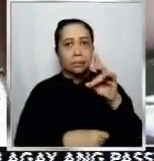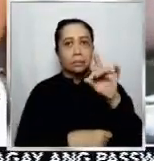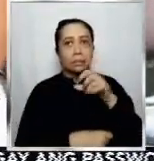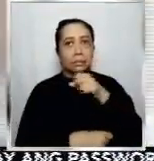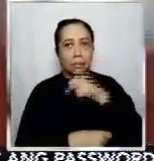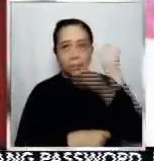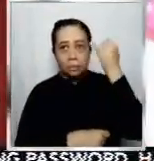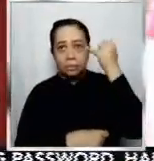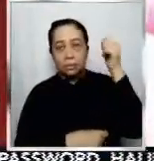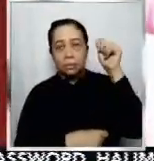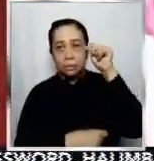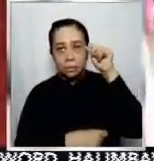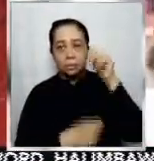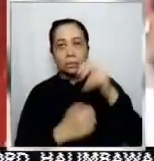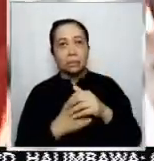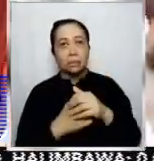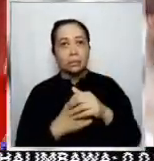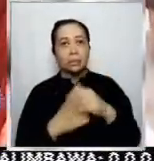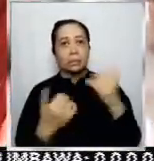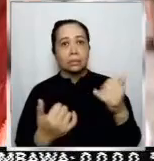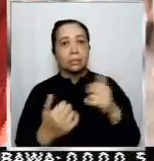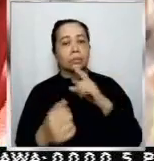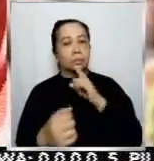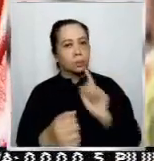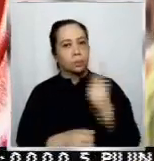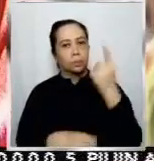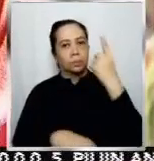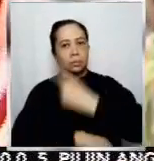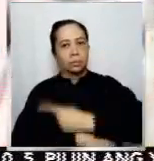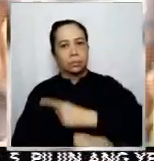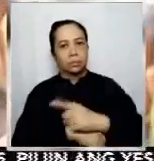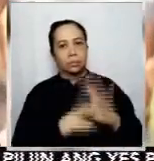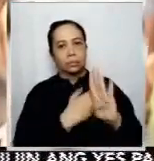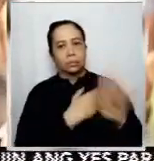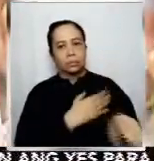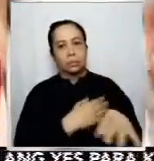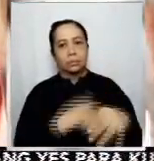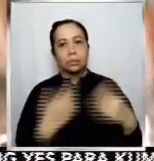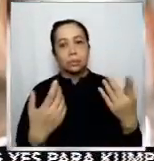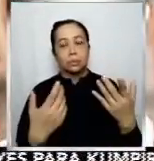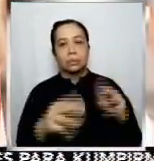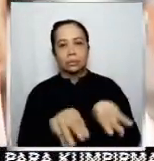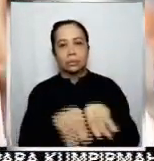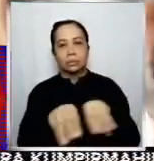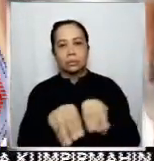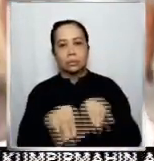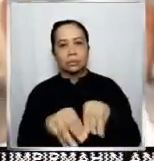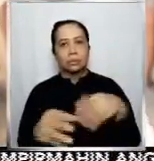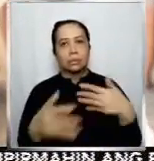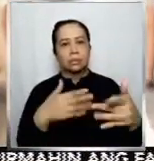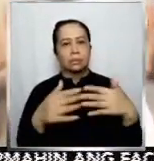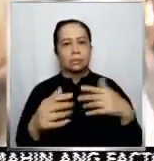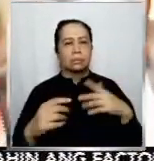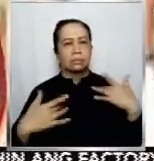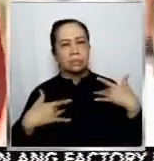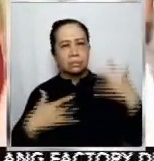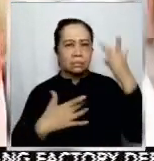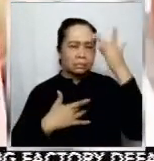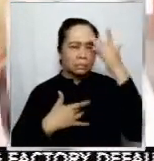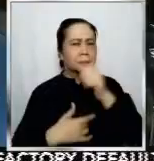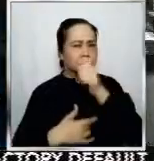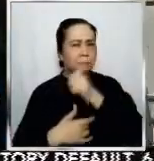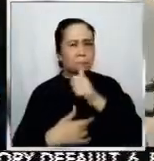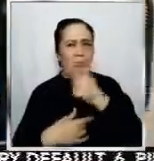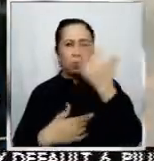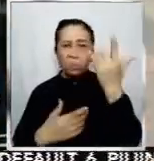sa Marikina. Kaya na may naramdaman ako, biyahe ko dahil walang pagkain eh. Medyo masaya din kami ma'am dahil kumikita na ako kami kahit